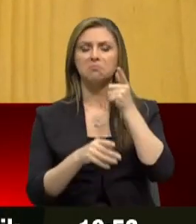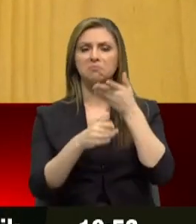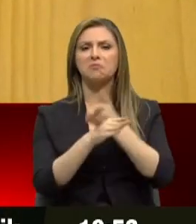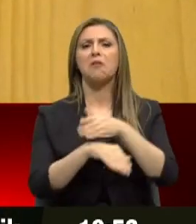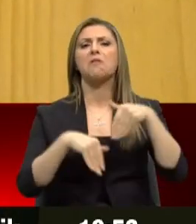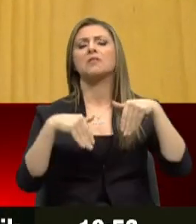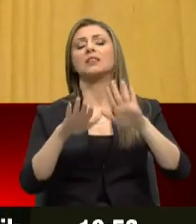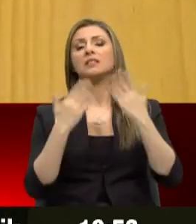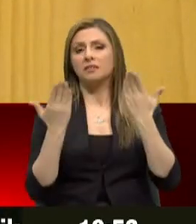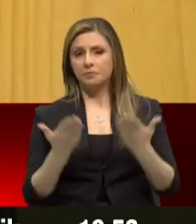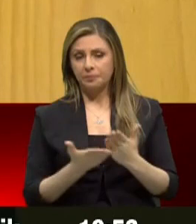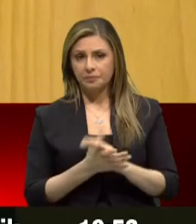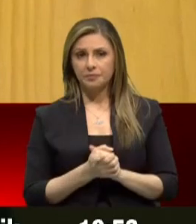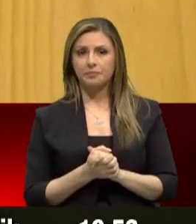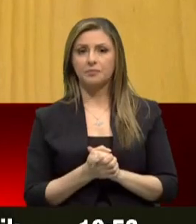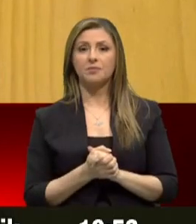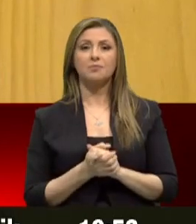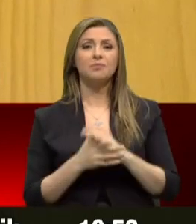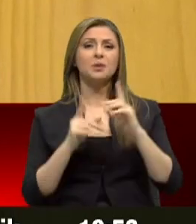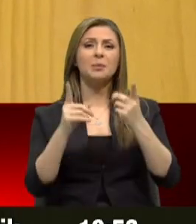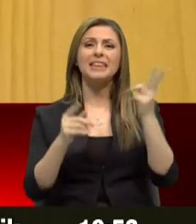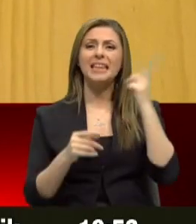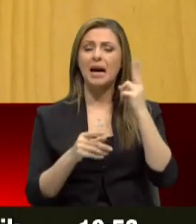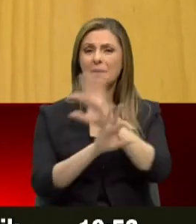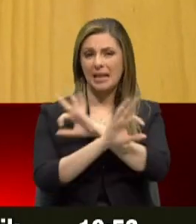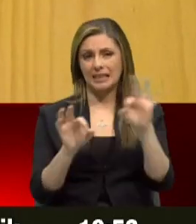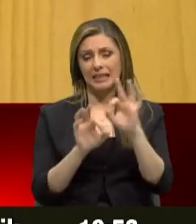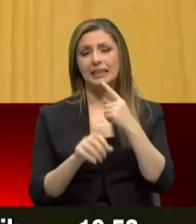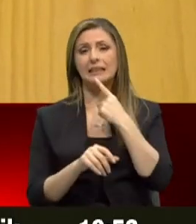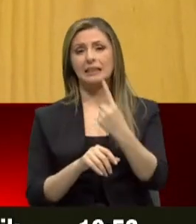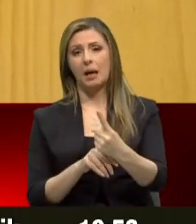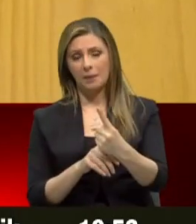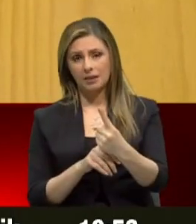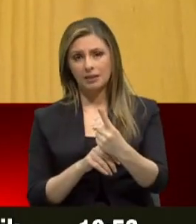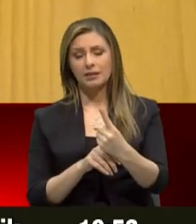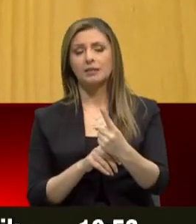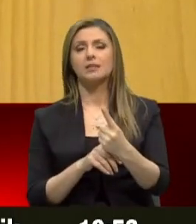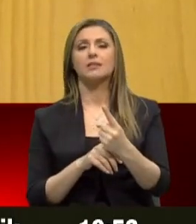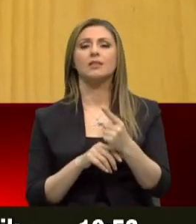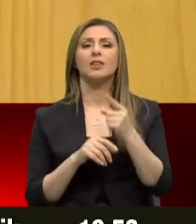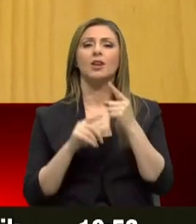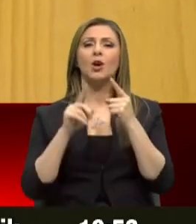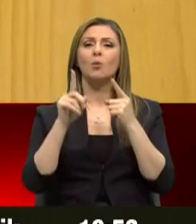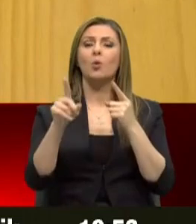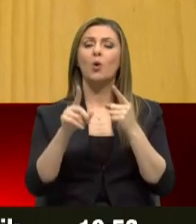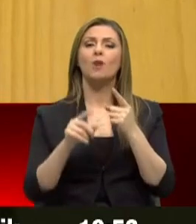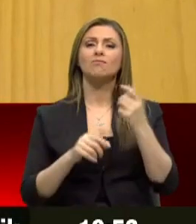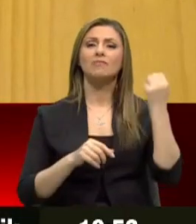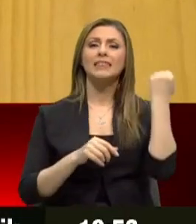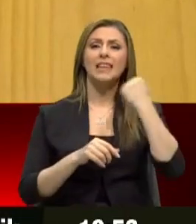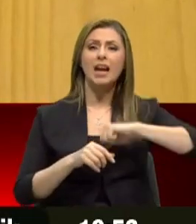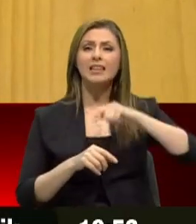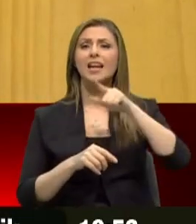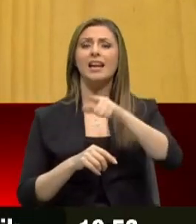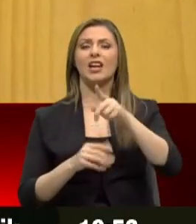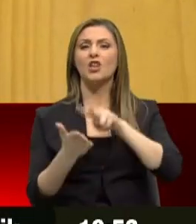itibarsızlaştırmaya çabalamak su katılmamış edepsizliktir. Hainlere yol açan, yol gösteren densizlik